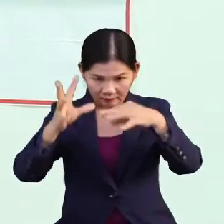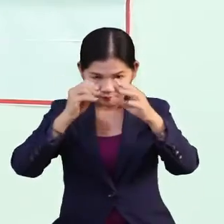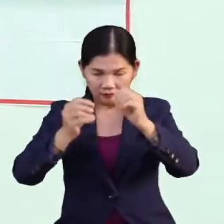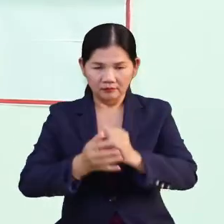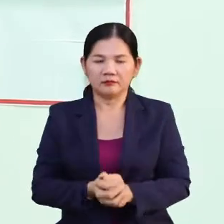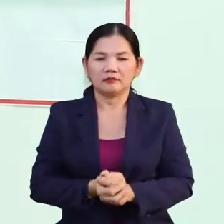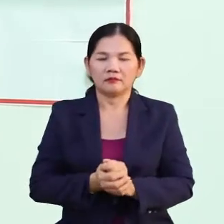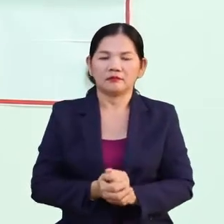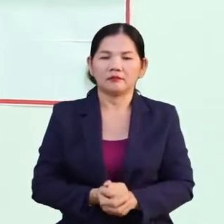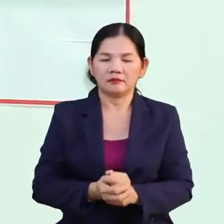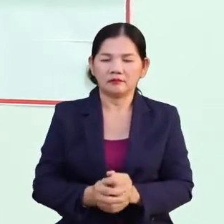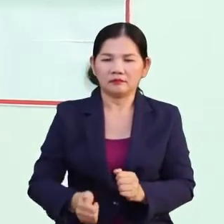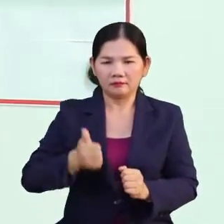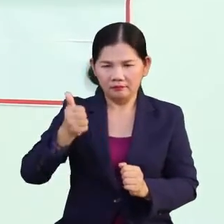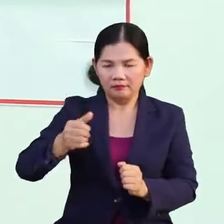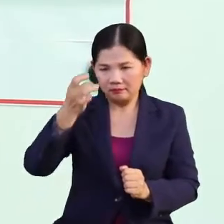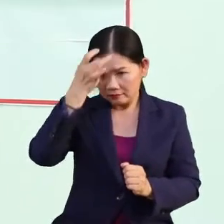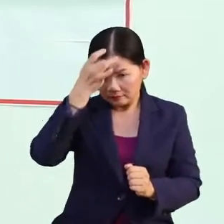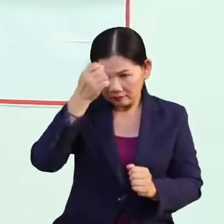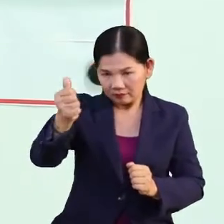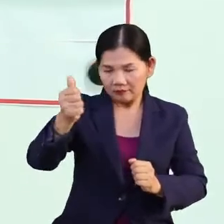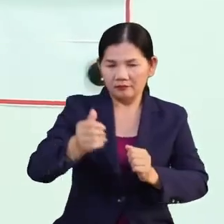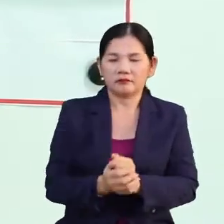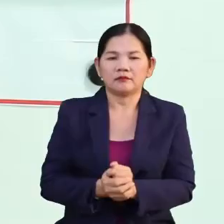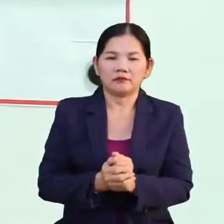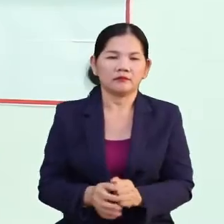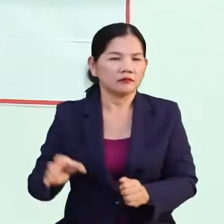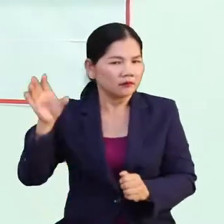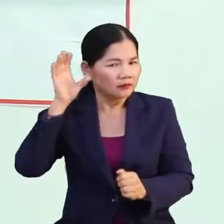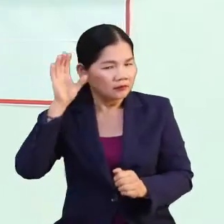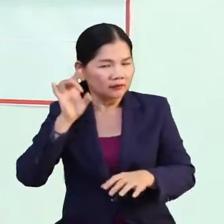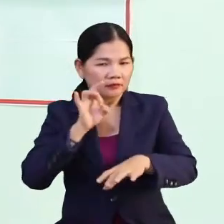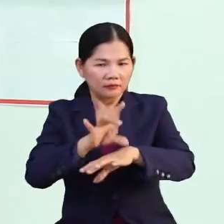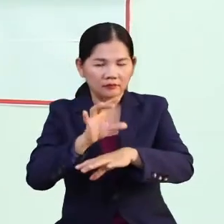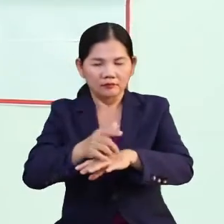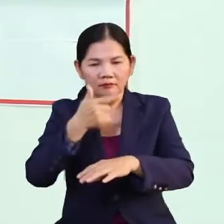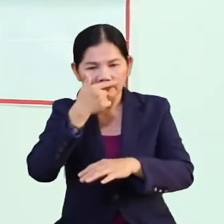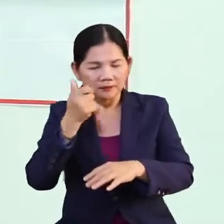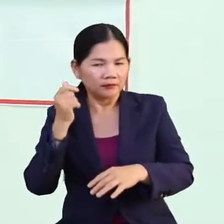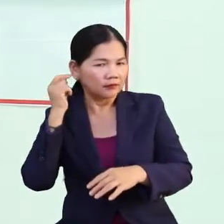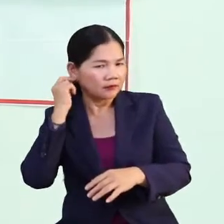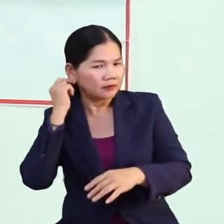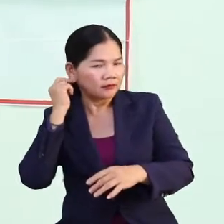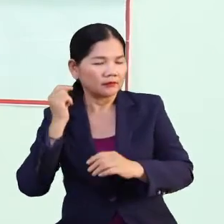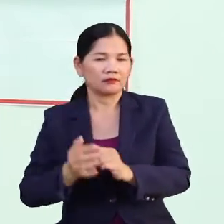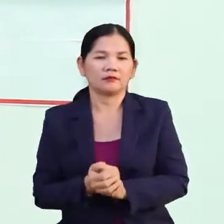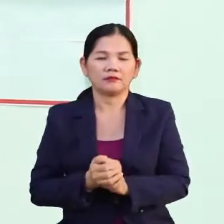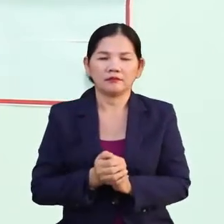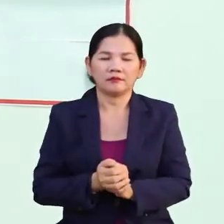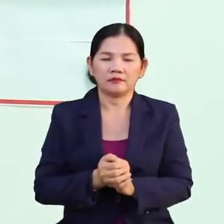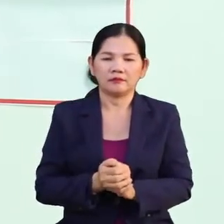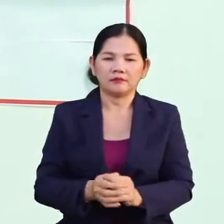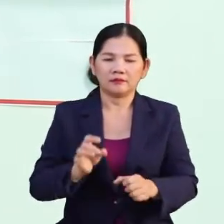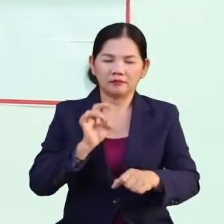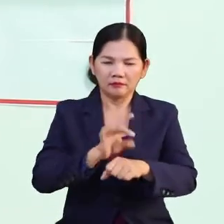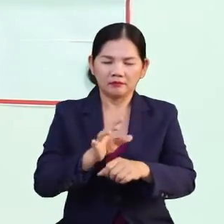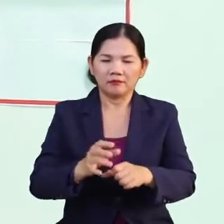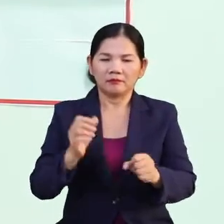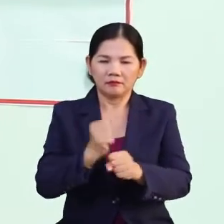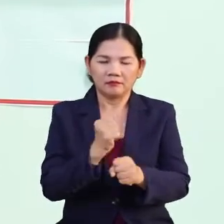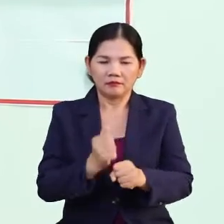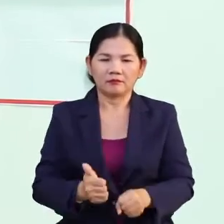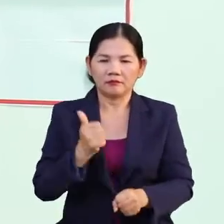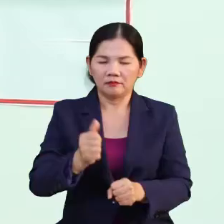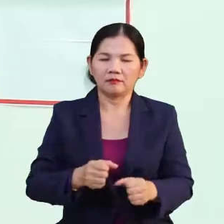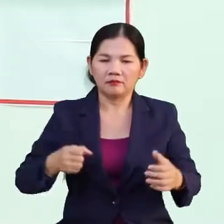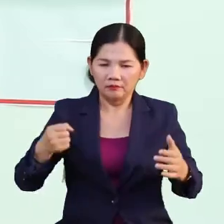ត្រឲ្យបានពូកែស្ដាប់ដំបូន្មានឪពុកម្ដាយប្រព្រឹត្តល្អនិង